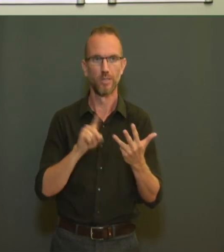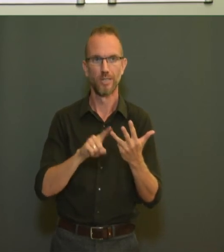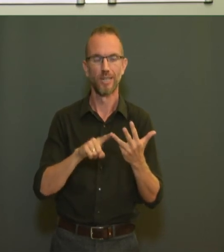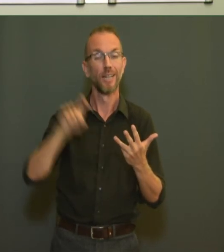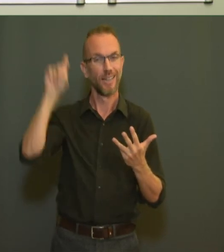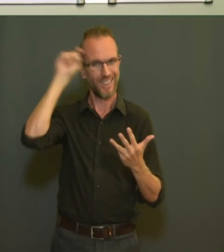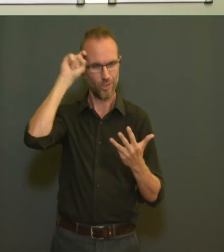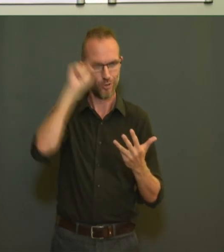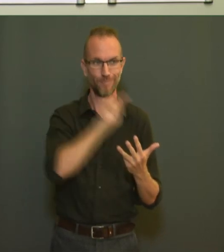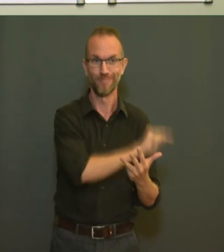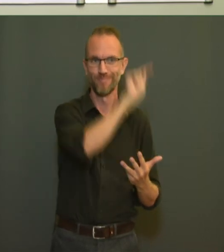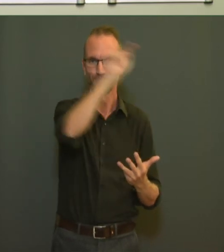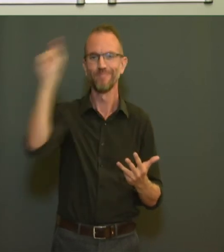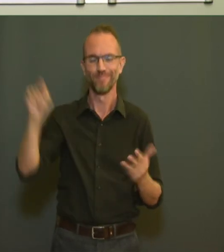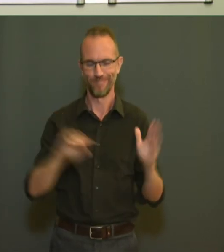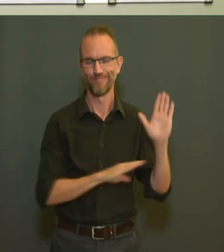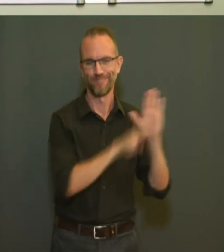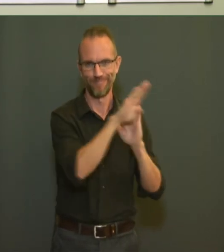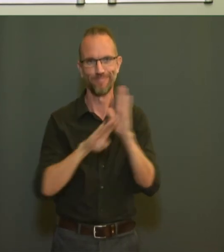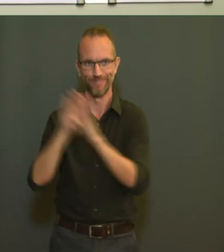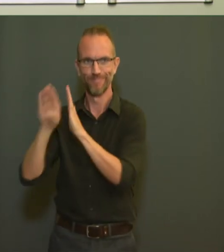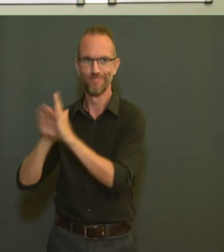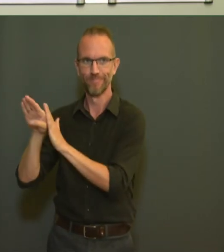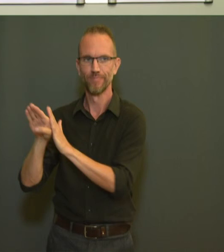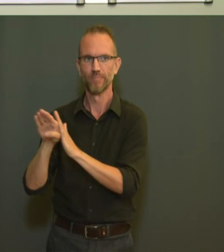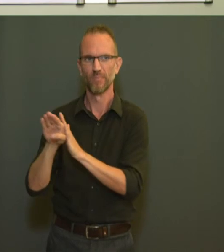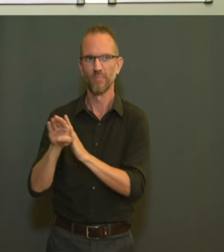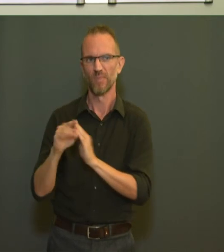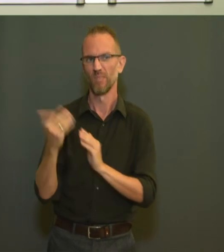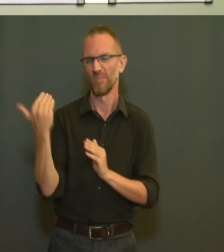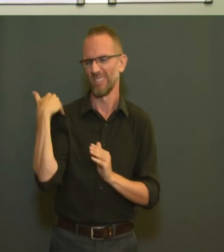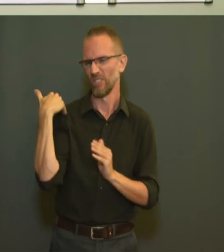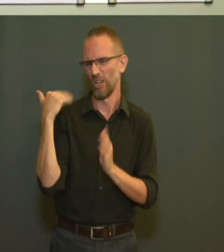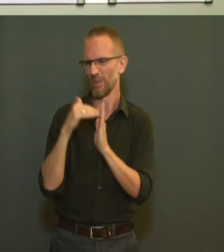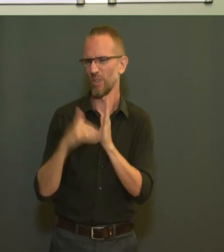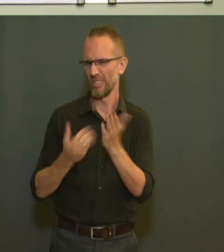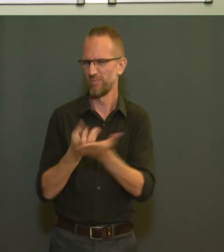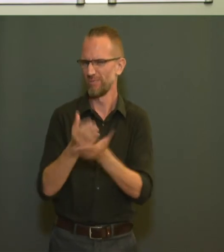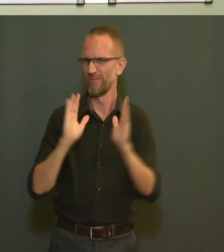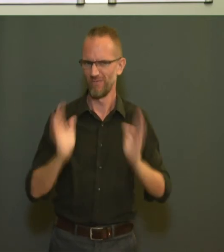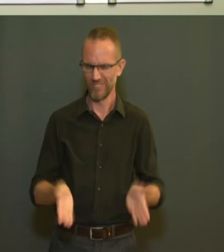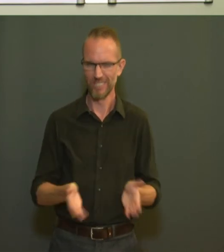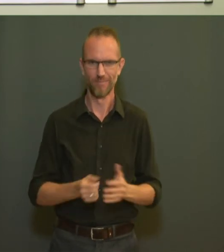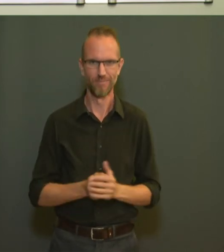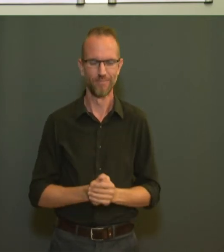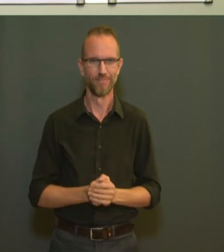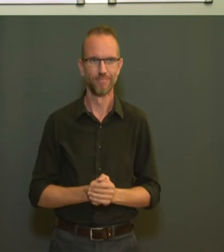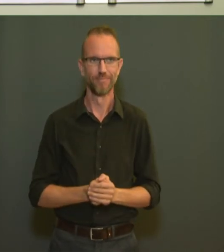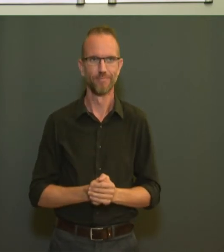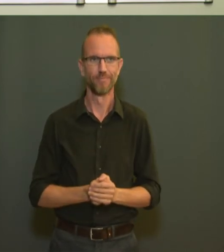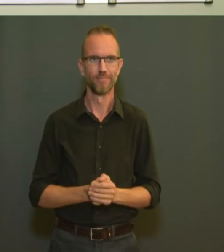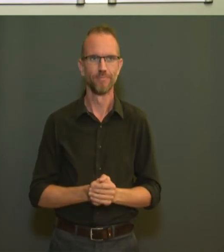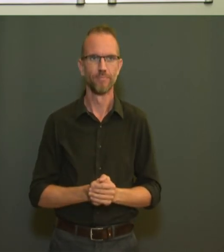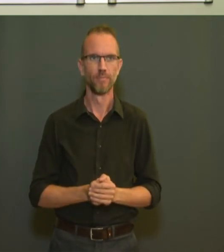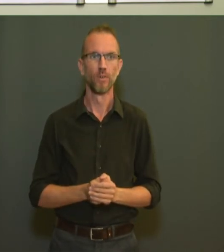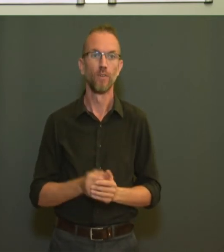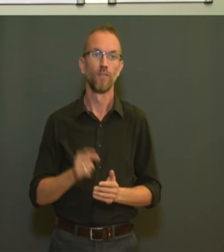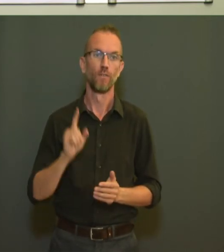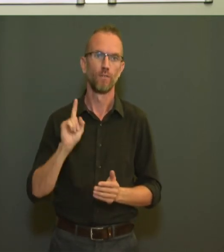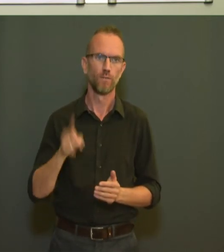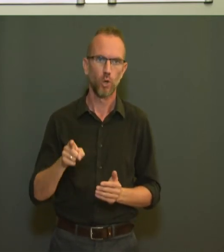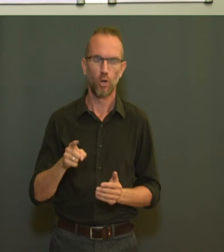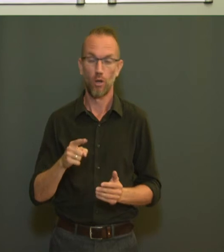a déjà parlé des problèmes à Liège lors de la conférence de mercredi. Ceci étant, à nouveau, il faut relativiser les choses parce que,